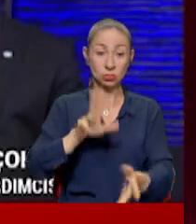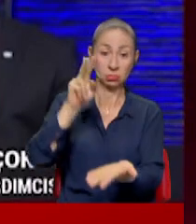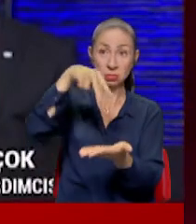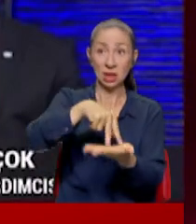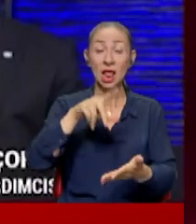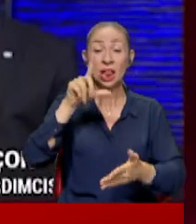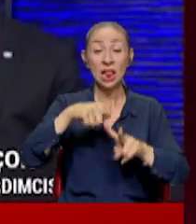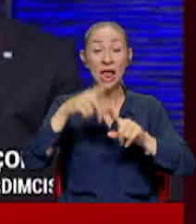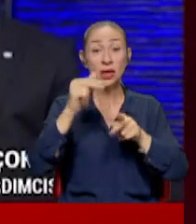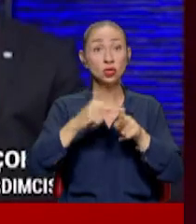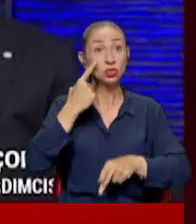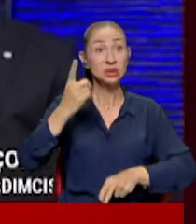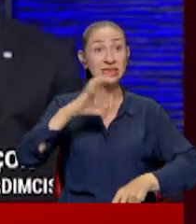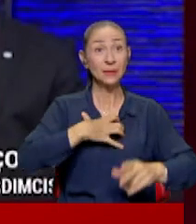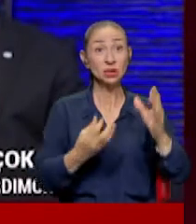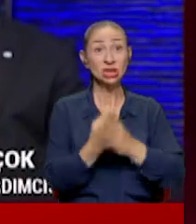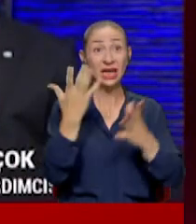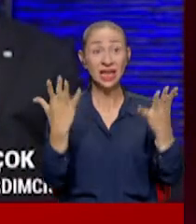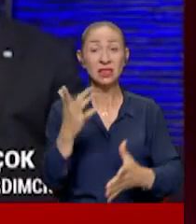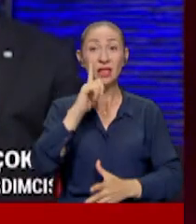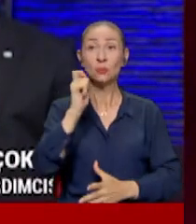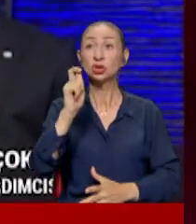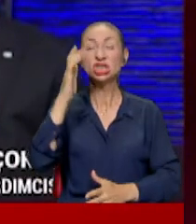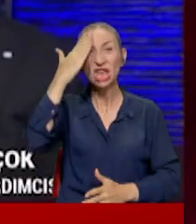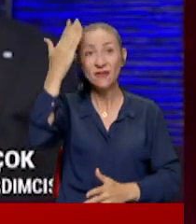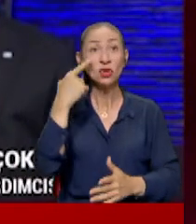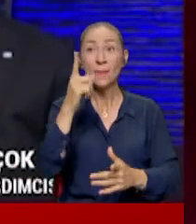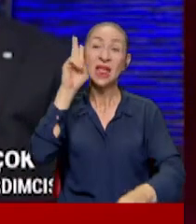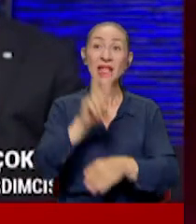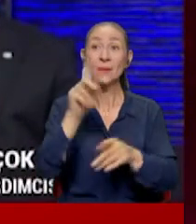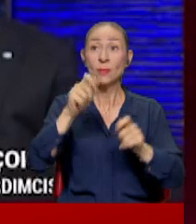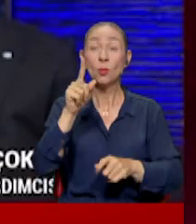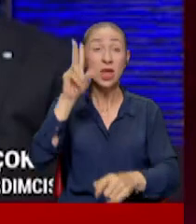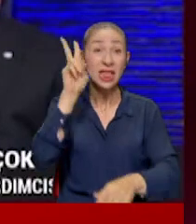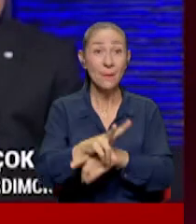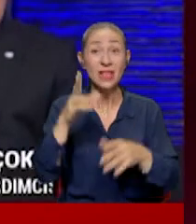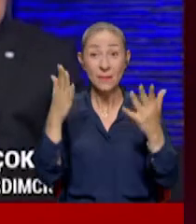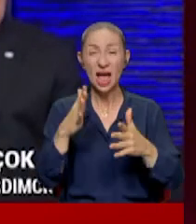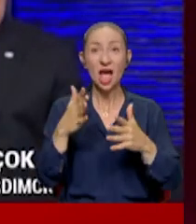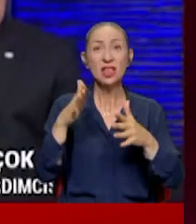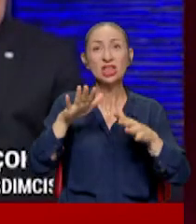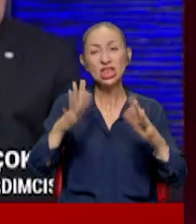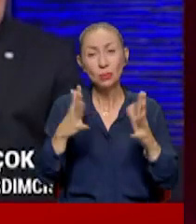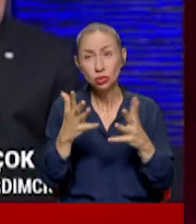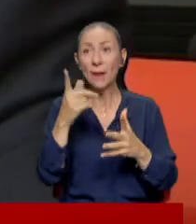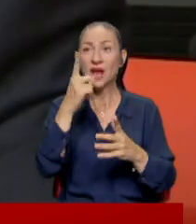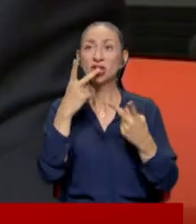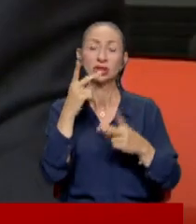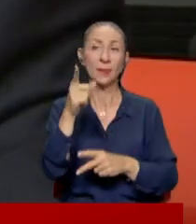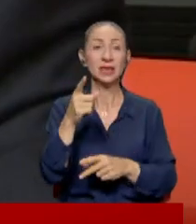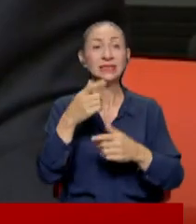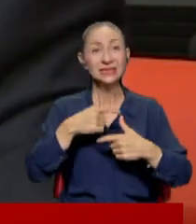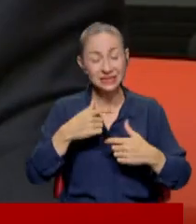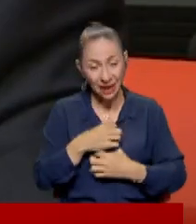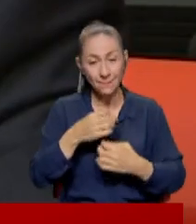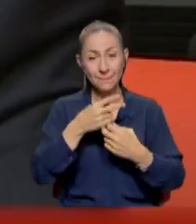kürsüsünden laik cumhuriyete sahip çıkacağına dair namusu ve şerefi üzerine bir ant içti. Bu antla bile çelişen başlı başına bir açıklama. Sayın Milli